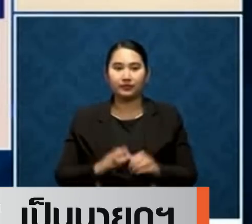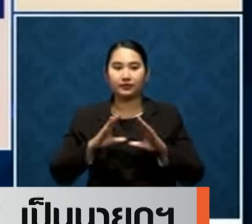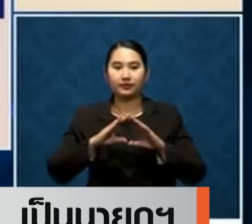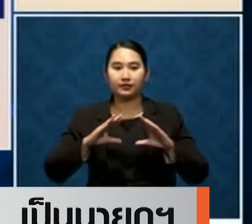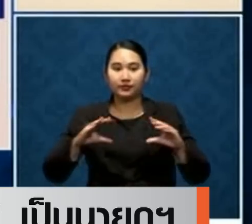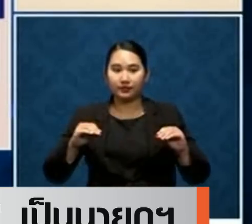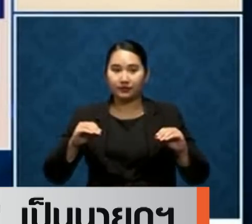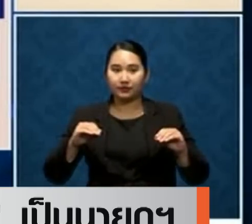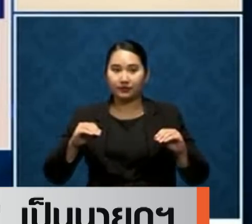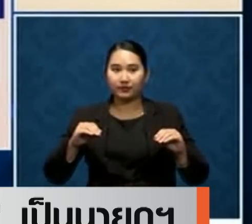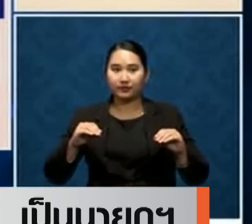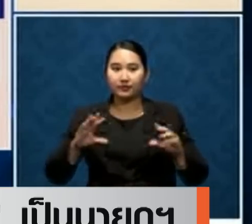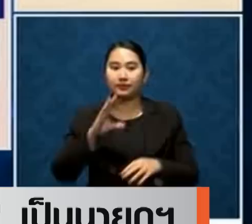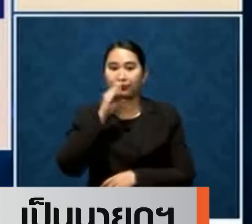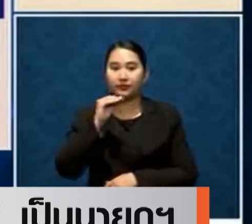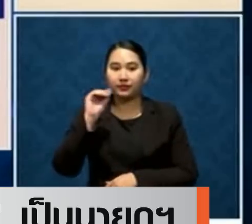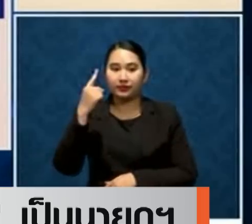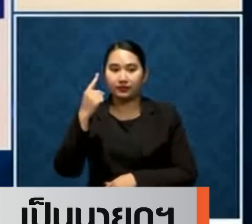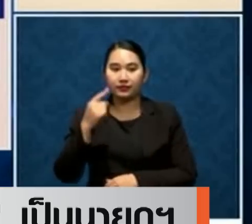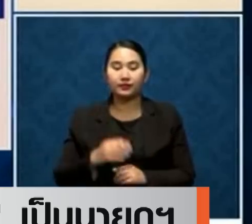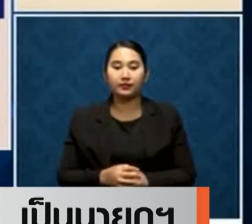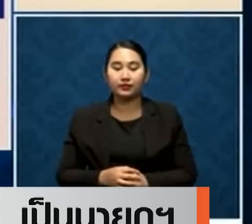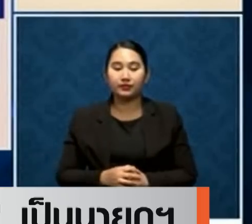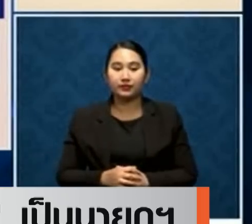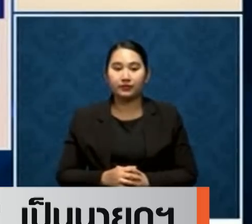ขออนุญาตออกเสียงอีกครั้งค่ะไม่ได้ยิน